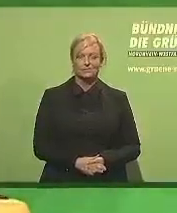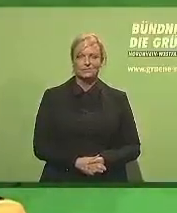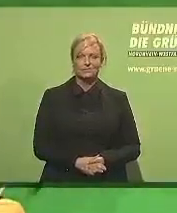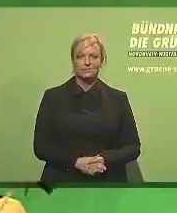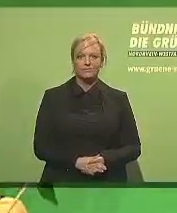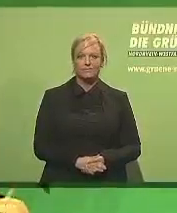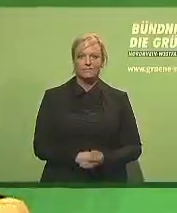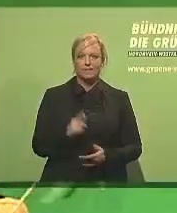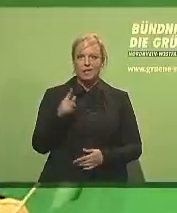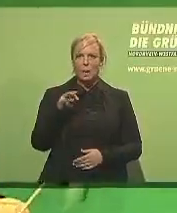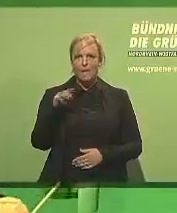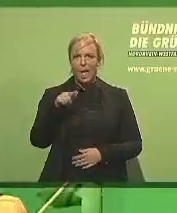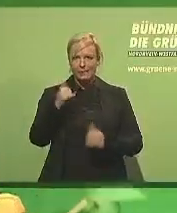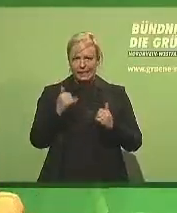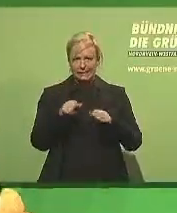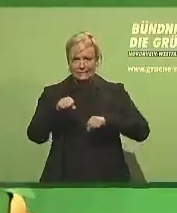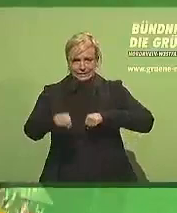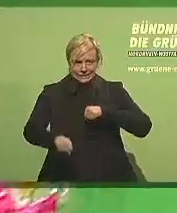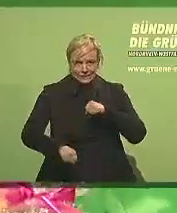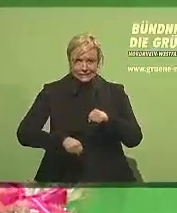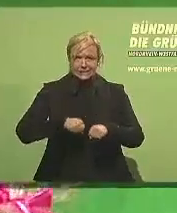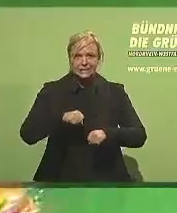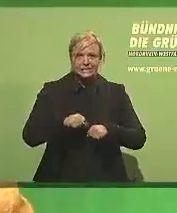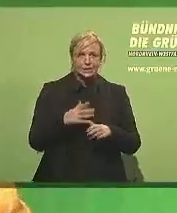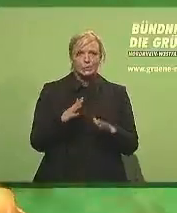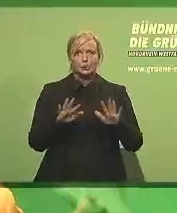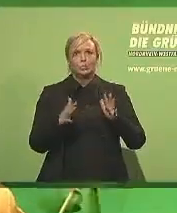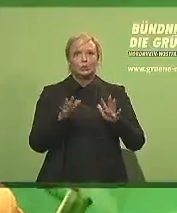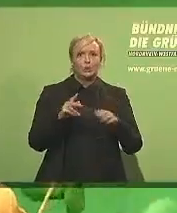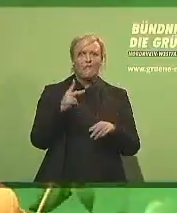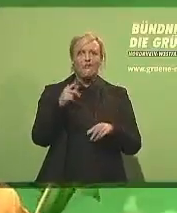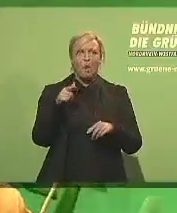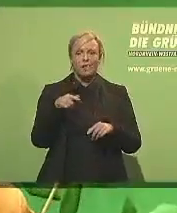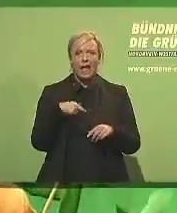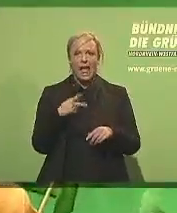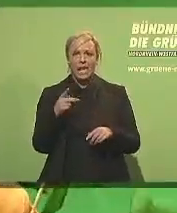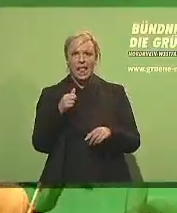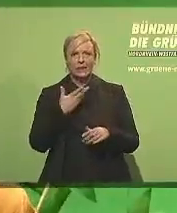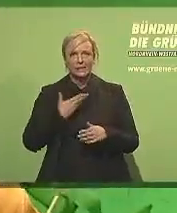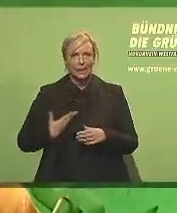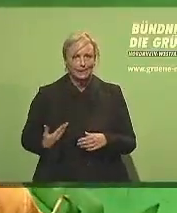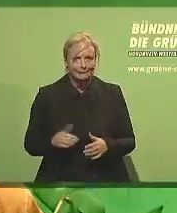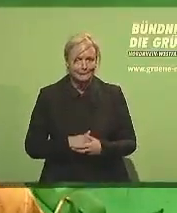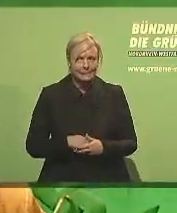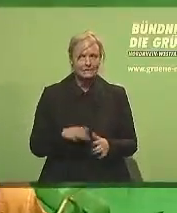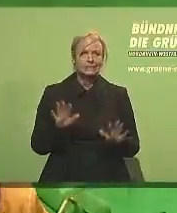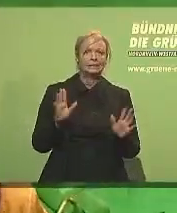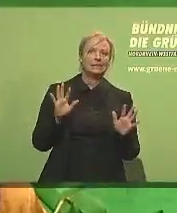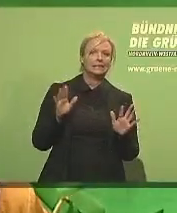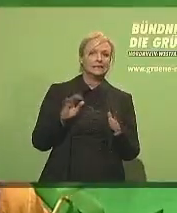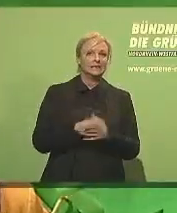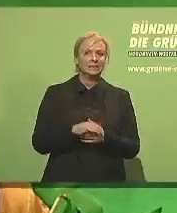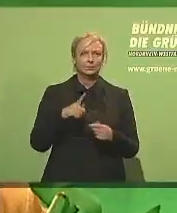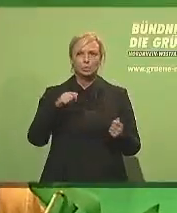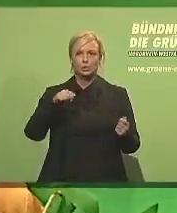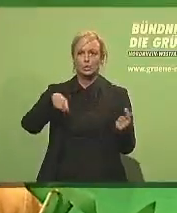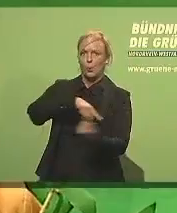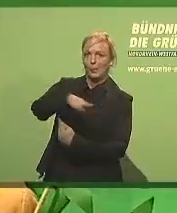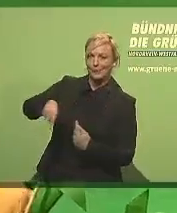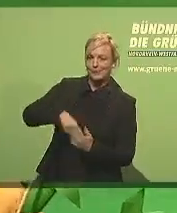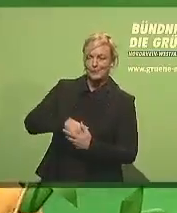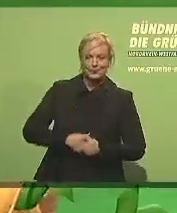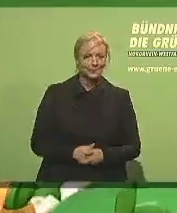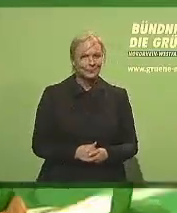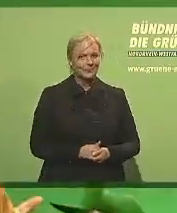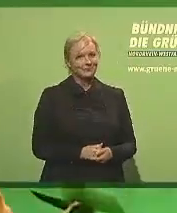Ich glaube, wenn Bärbel aber jetzt lostritt, ja, dann kann es ein bisschen ungemütlich für Volker und für Katrin werden. Deswegen müssen wir jetzt, glaube ich, umdrehen mit dem